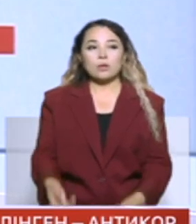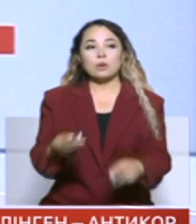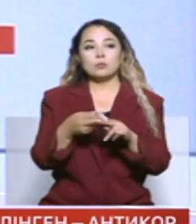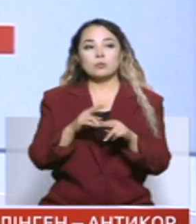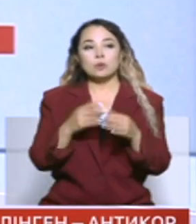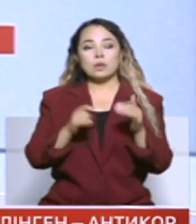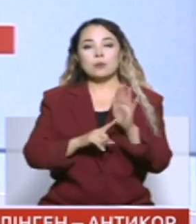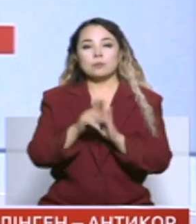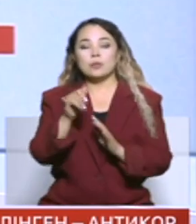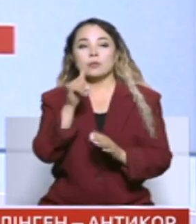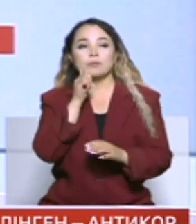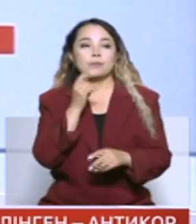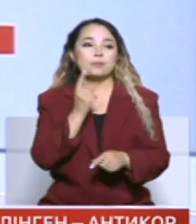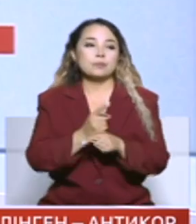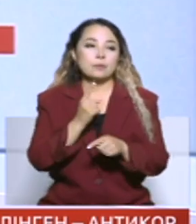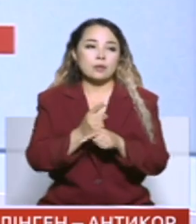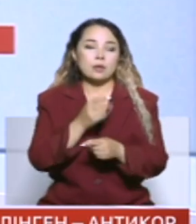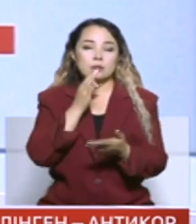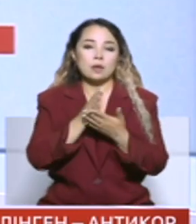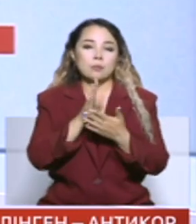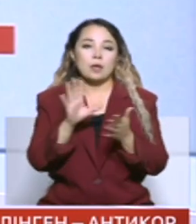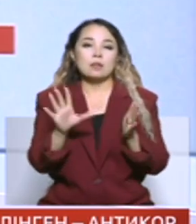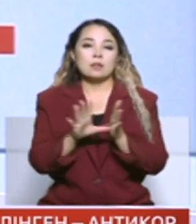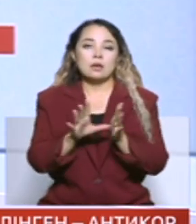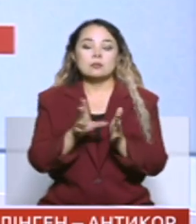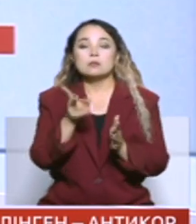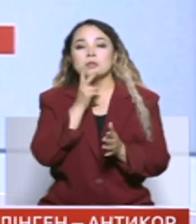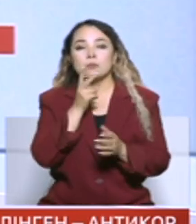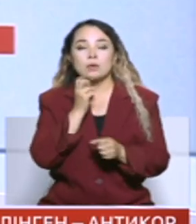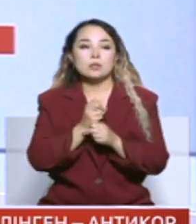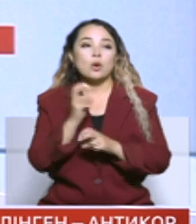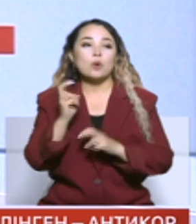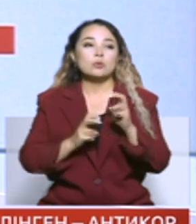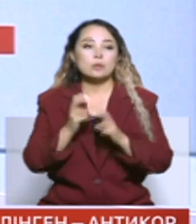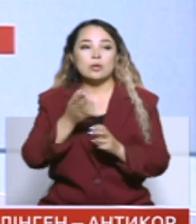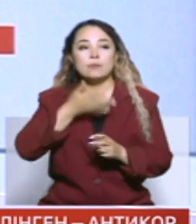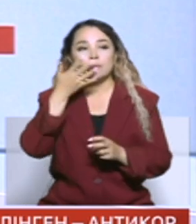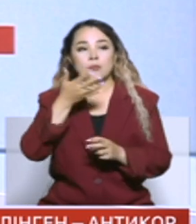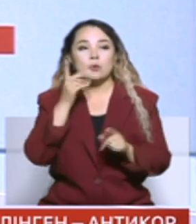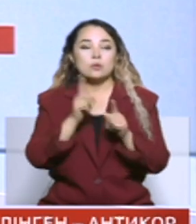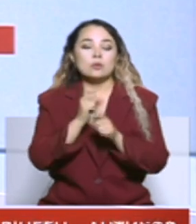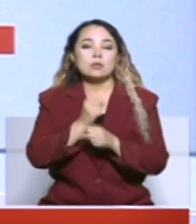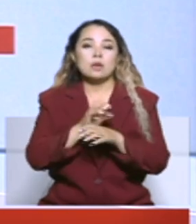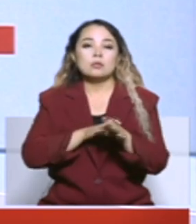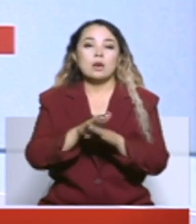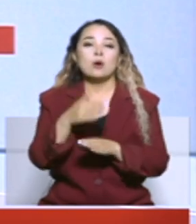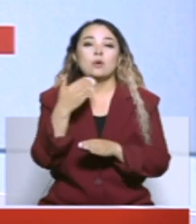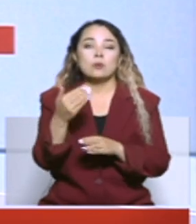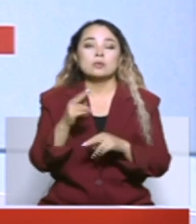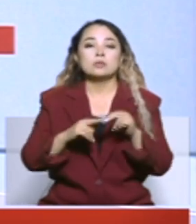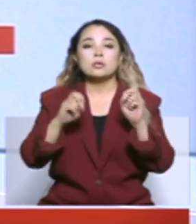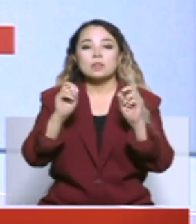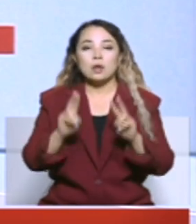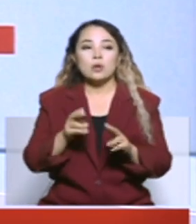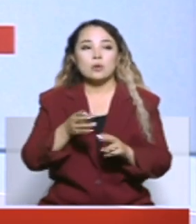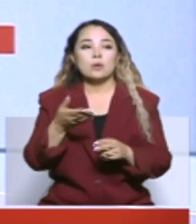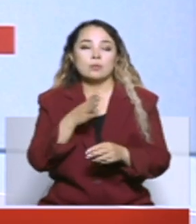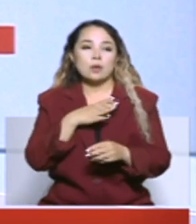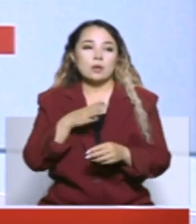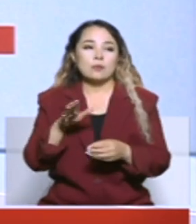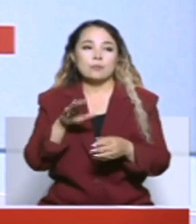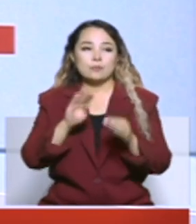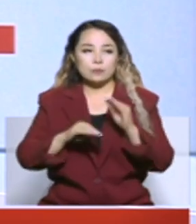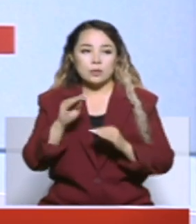Бүгіннен бастап вейпке тыйым салынады. Электронды темекі өндіретін хош истендіргіштерді және оларға арналған сұйықтықтарды